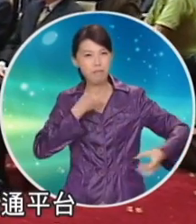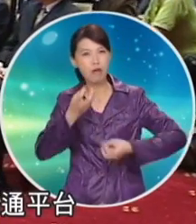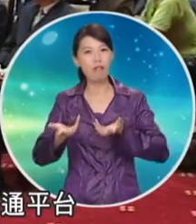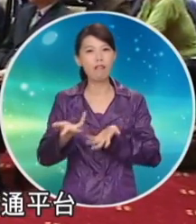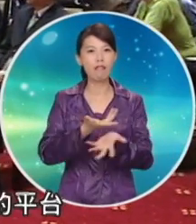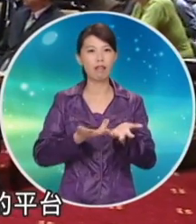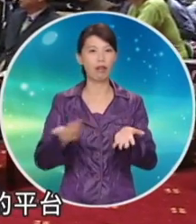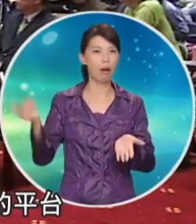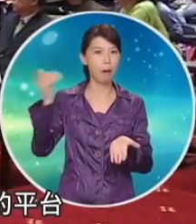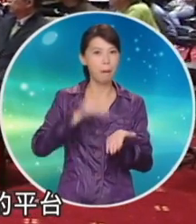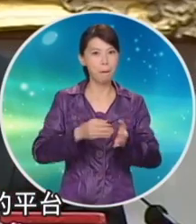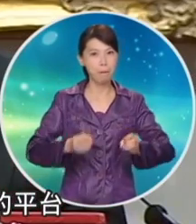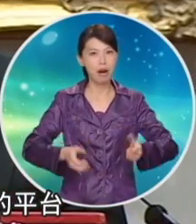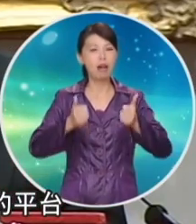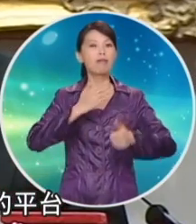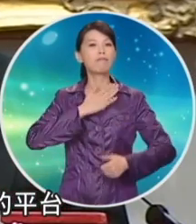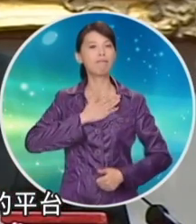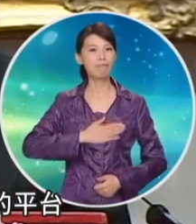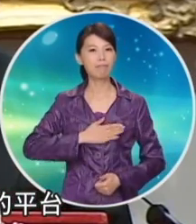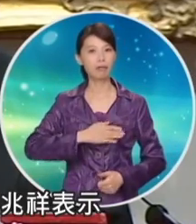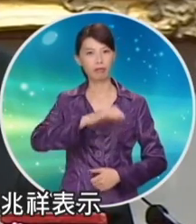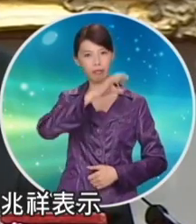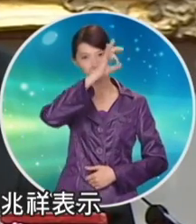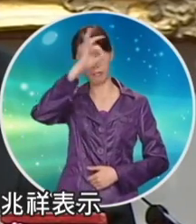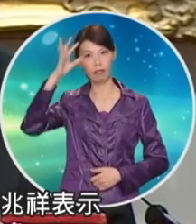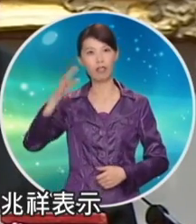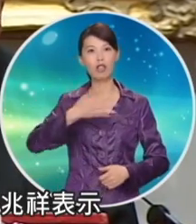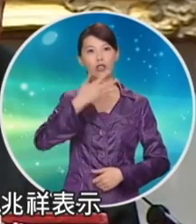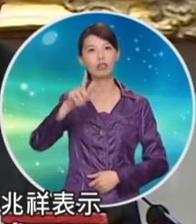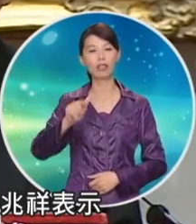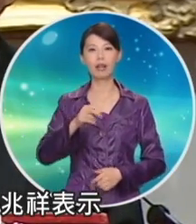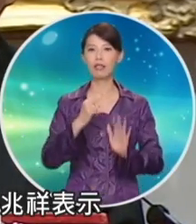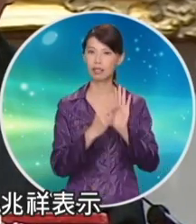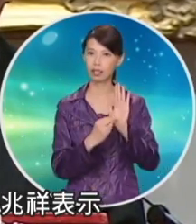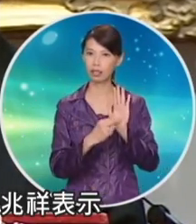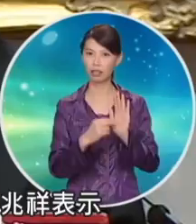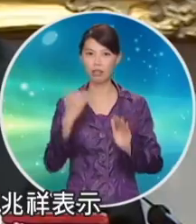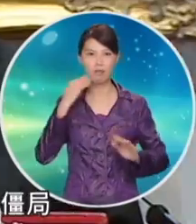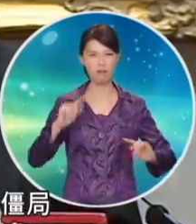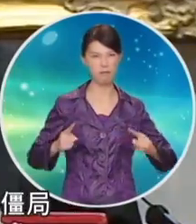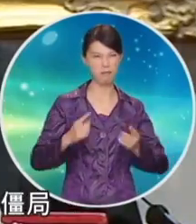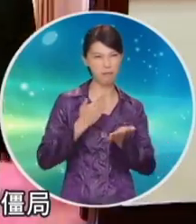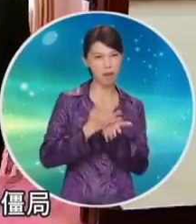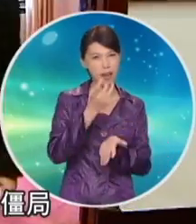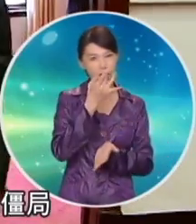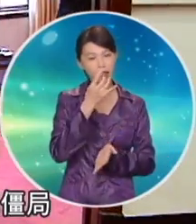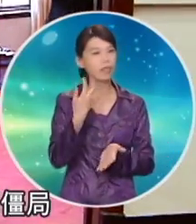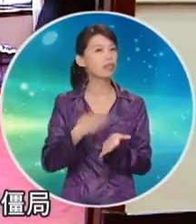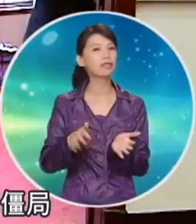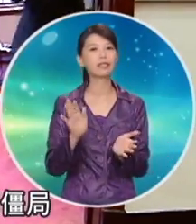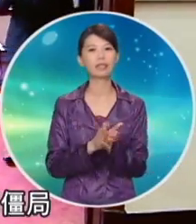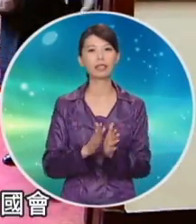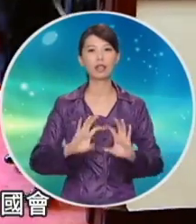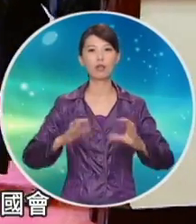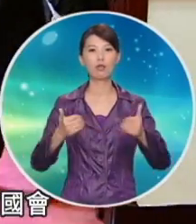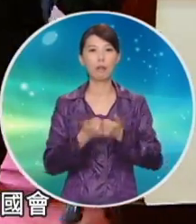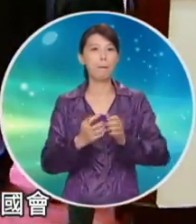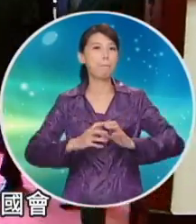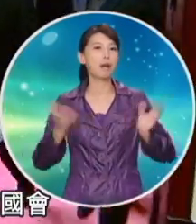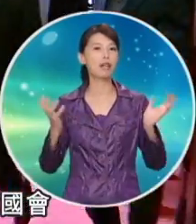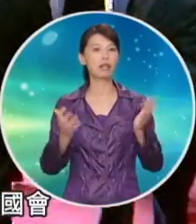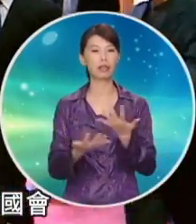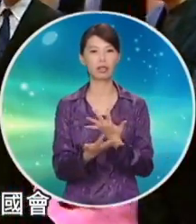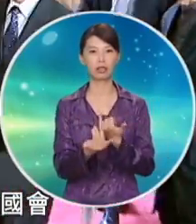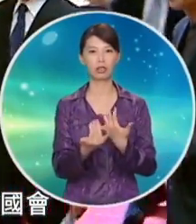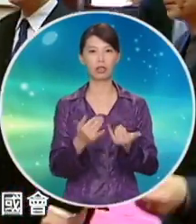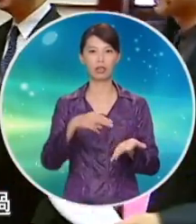通平台，可以让人民幸福的平台。而师大政研所教授曲兆祥表示，如果仍无法打开僵局，建议行政院